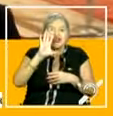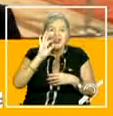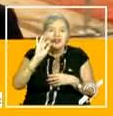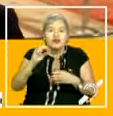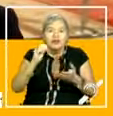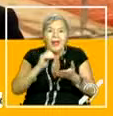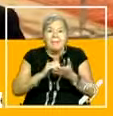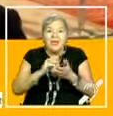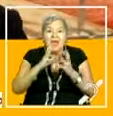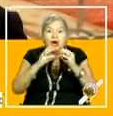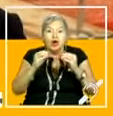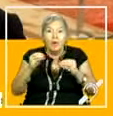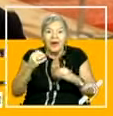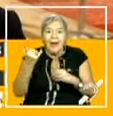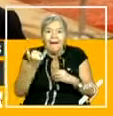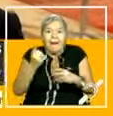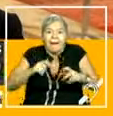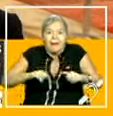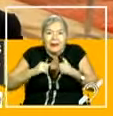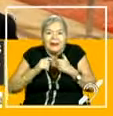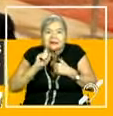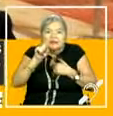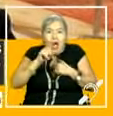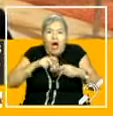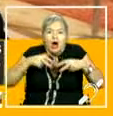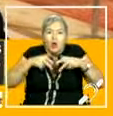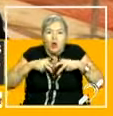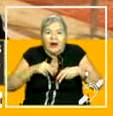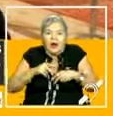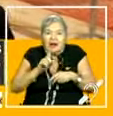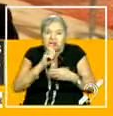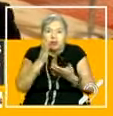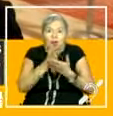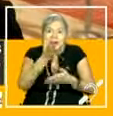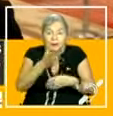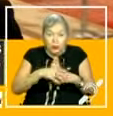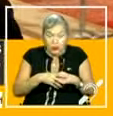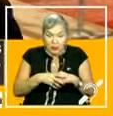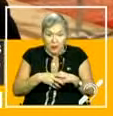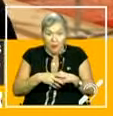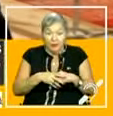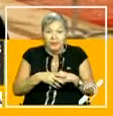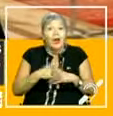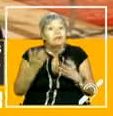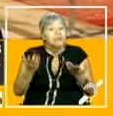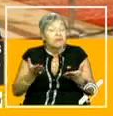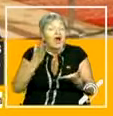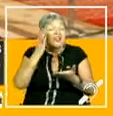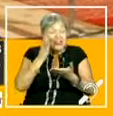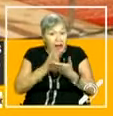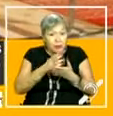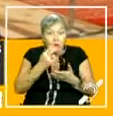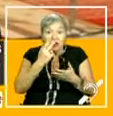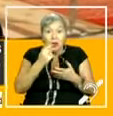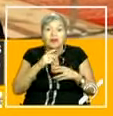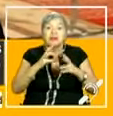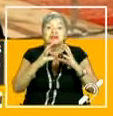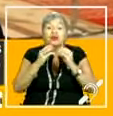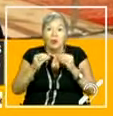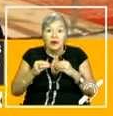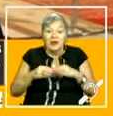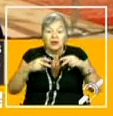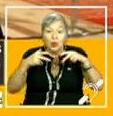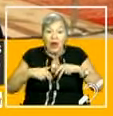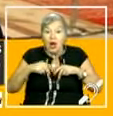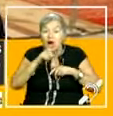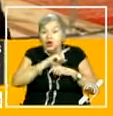trăiesc în Ucraina de astăzi. Pregătați un protest în drepturile minorității românești din Ucraina nu